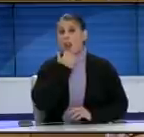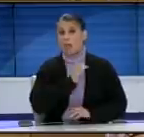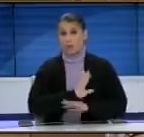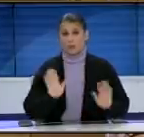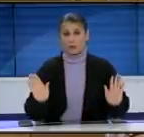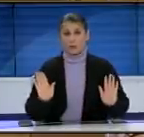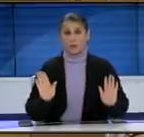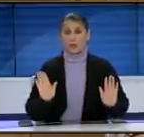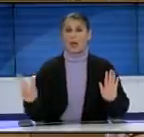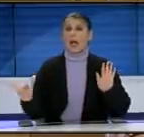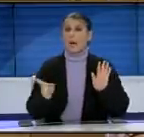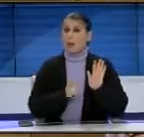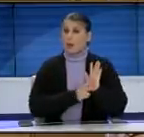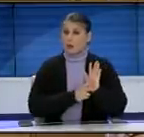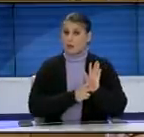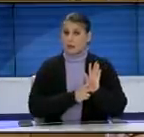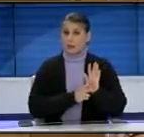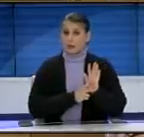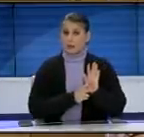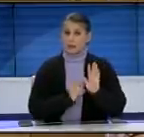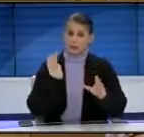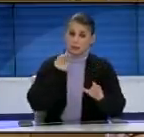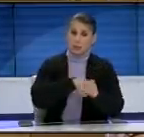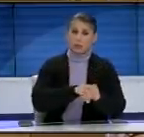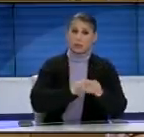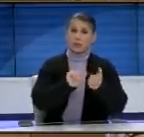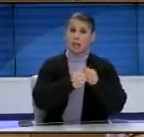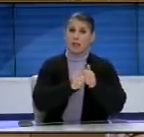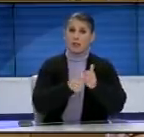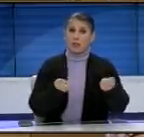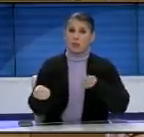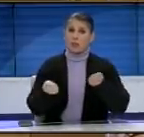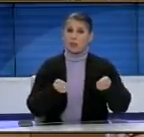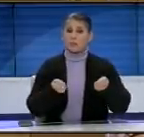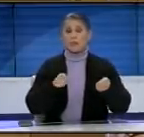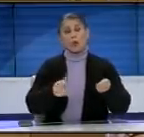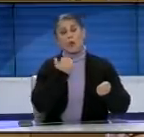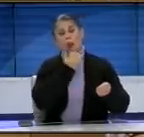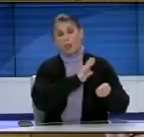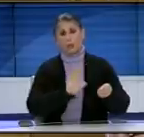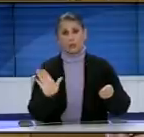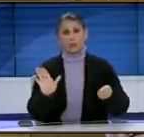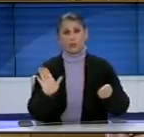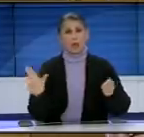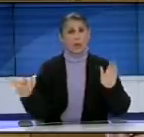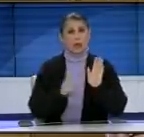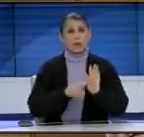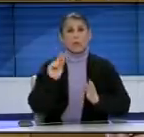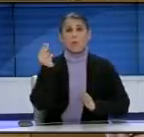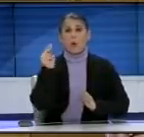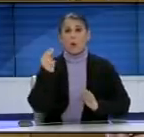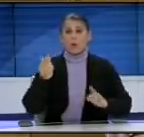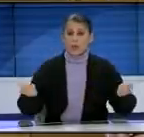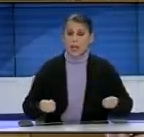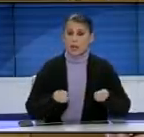Η απαγόρευση συμμετοχή σε αθλητικές διοργανώσεις είναι λάθος. Η απαγόρευση πολιτιστικών